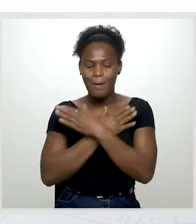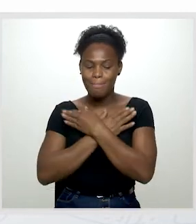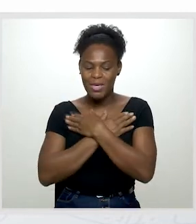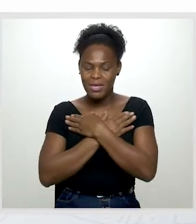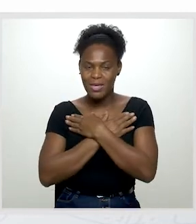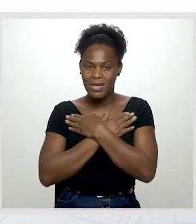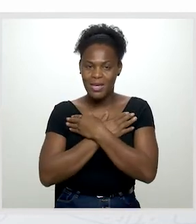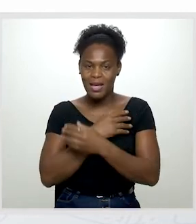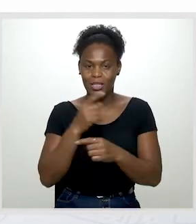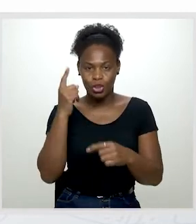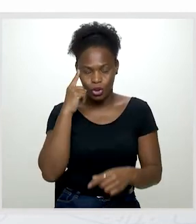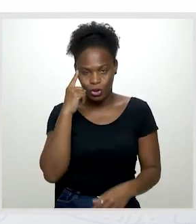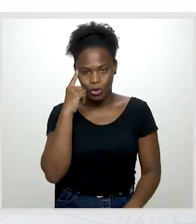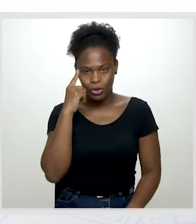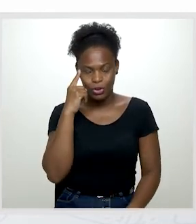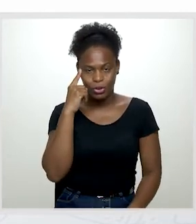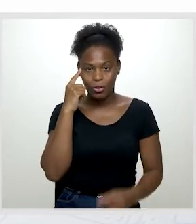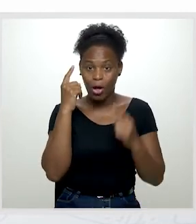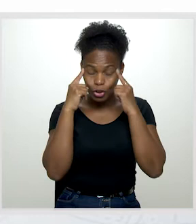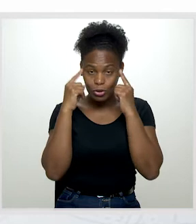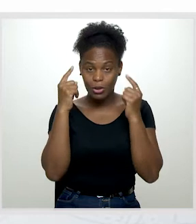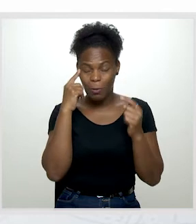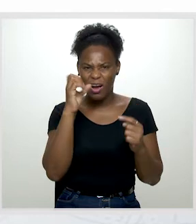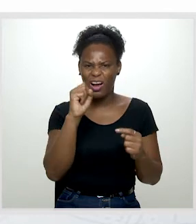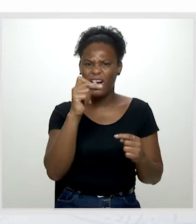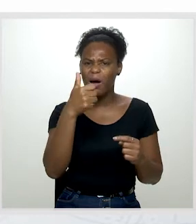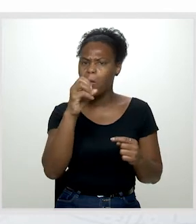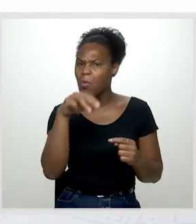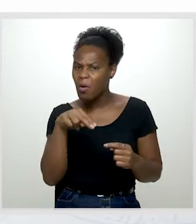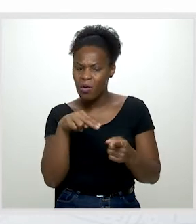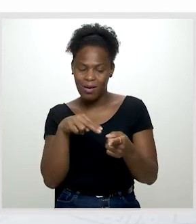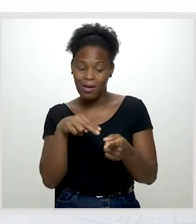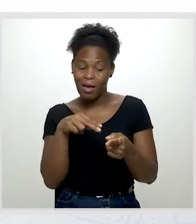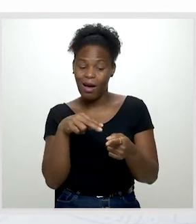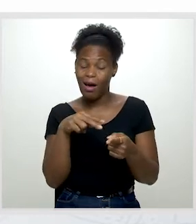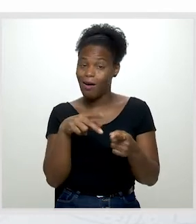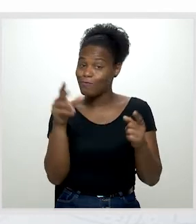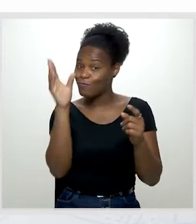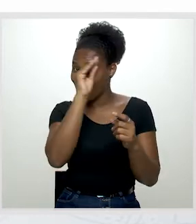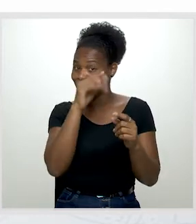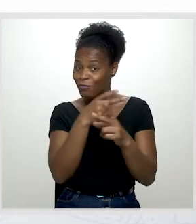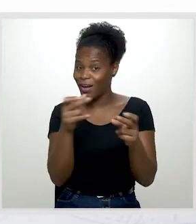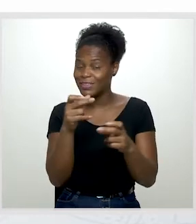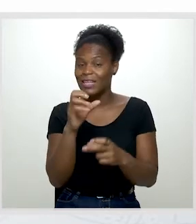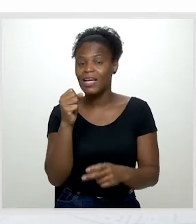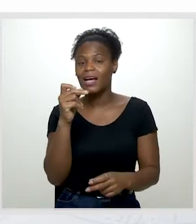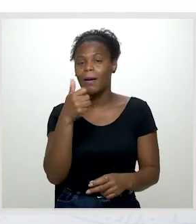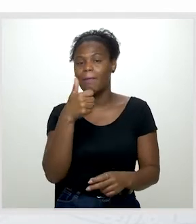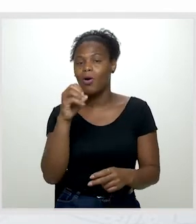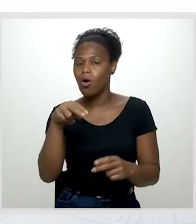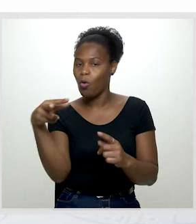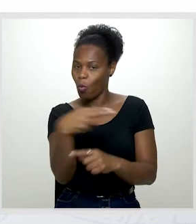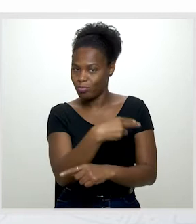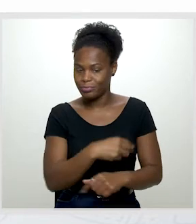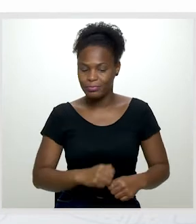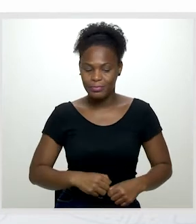amis en Chine, au Japon, au Gabon. L'intrus ici, au Gabon.